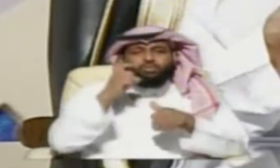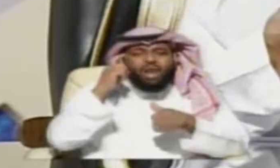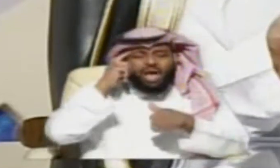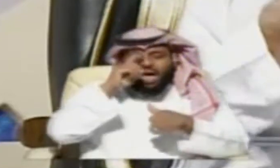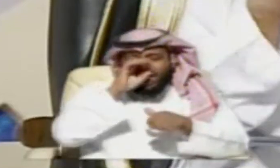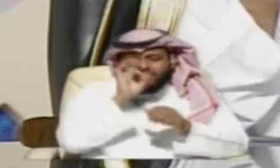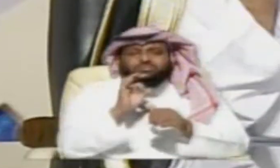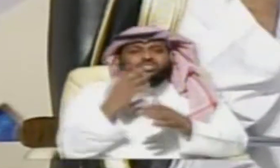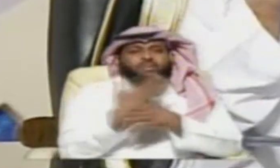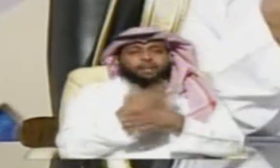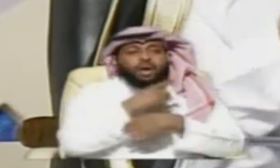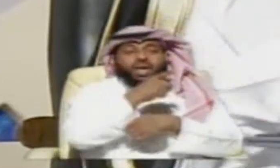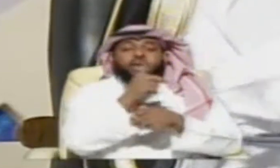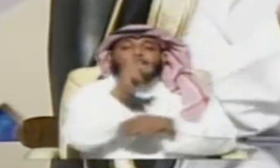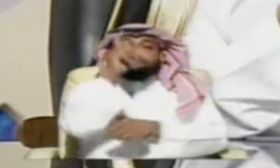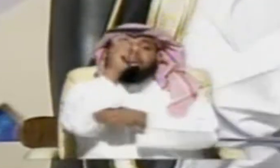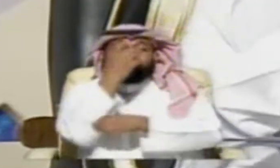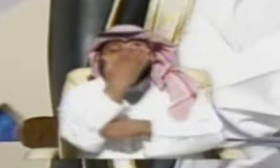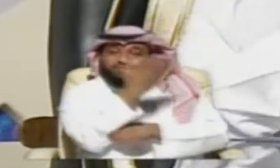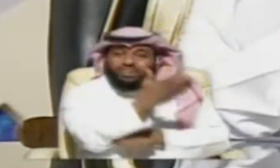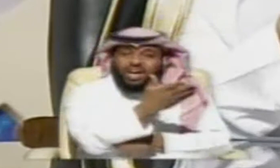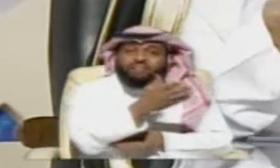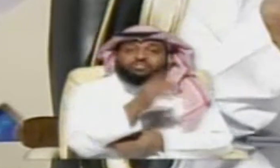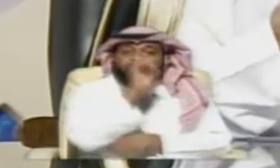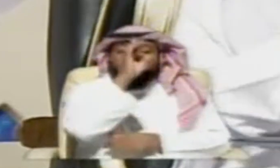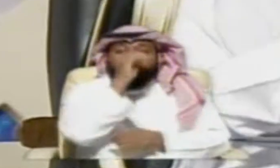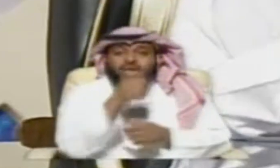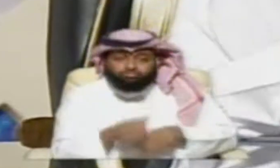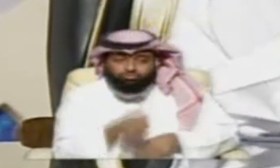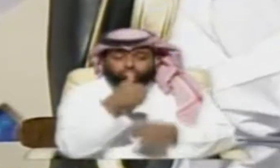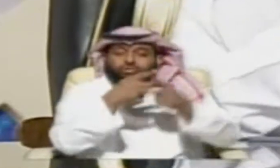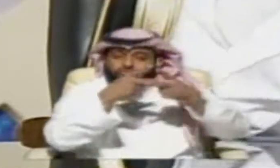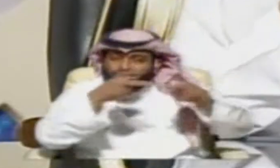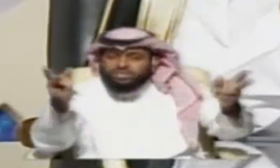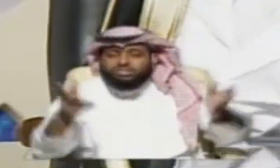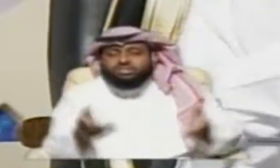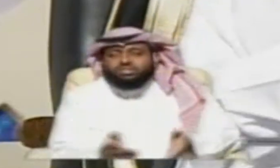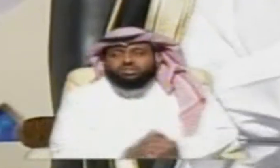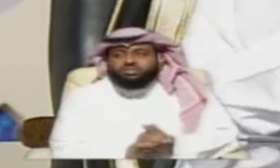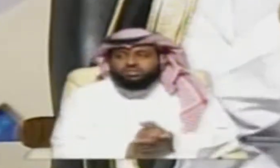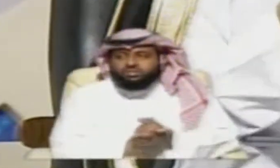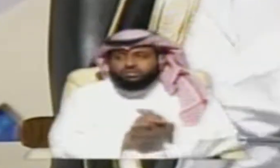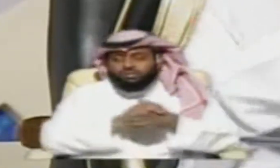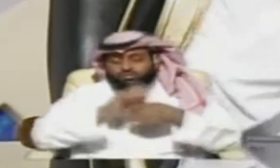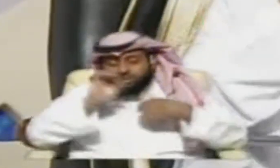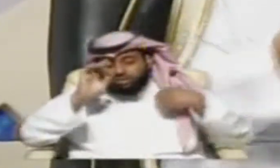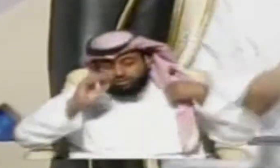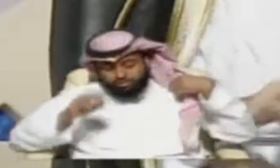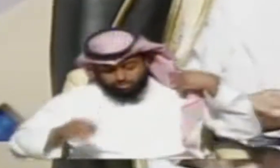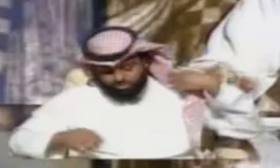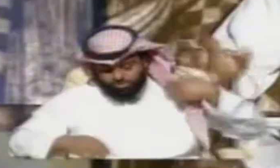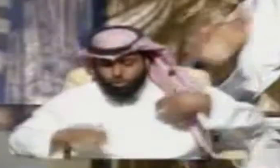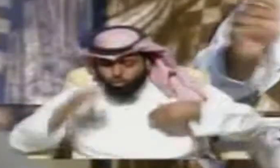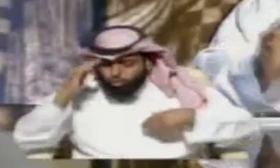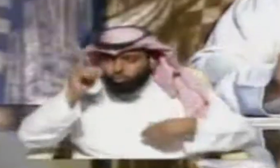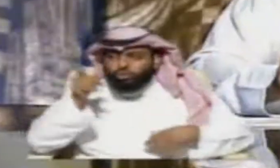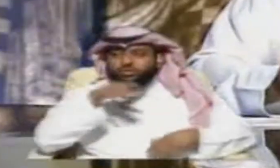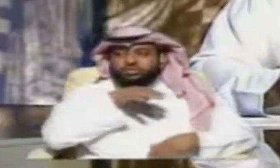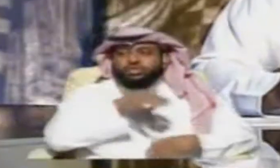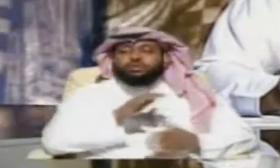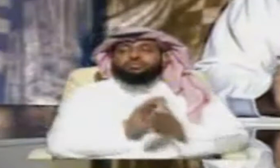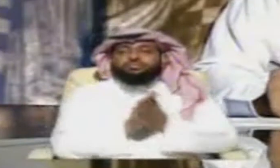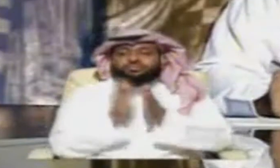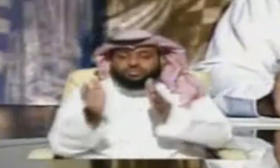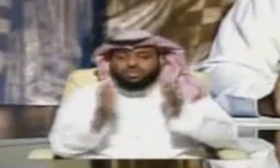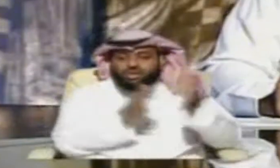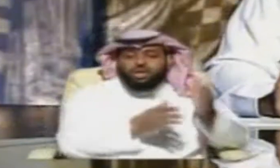المسجد الأقصى وتتحرر أرض الله المباركة من أولئك المعتدين المحتلين. بارك الله فيك. أشرت فضيلة الشيخ